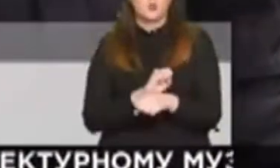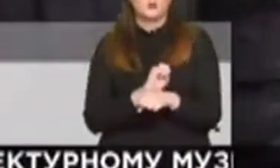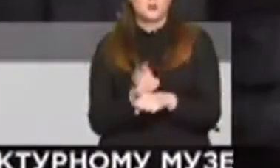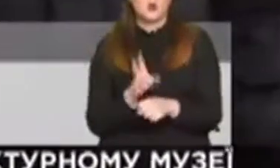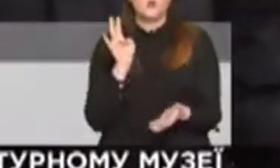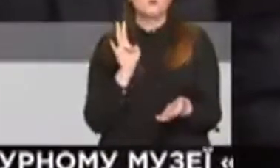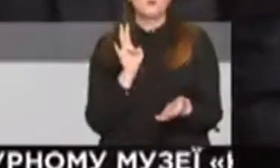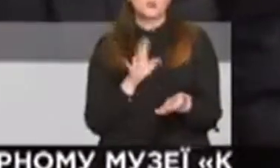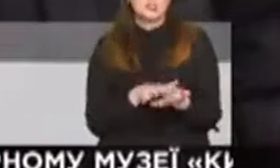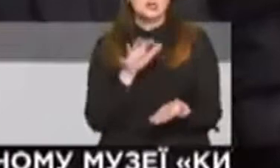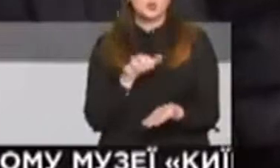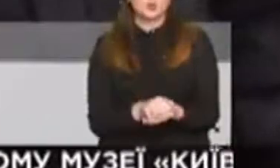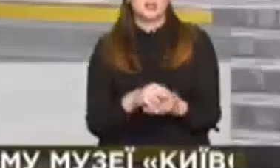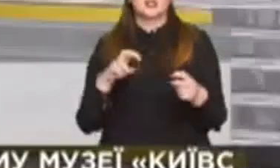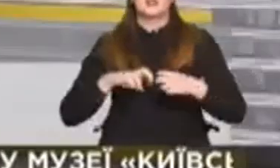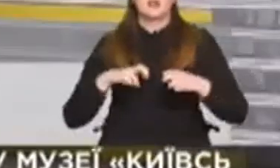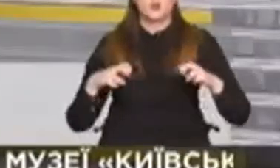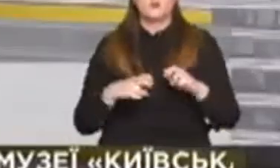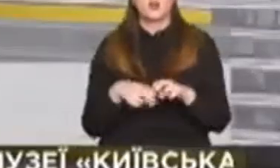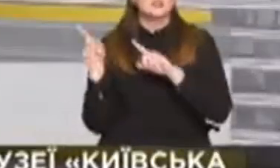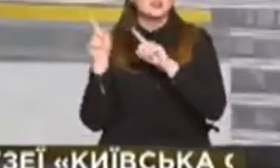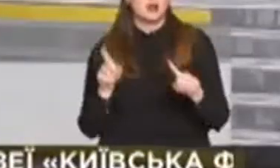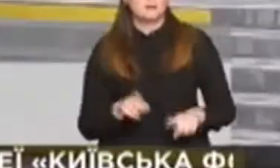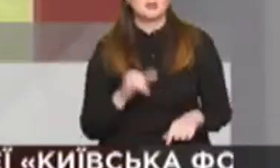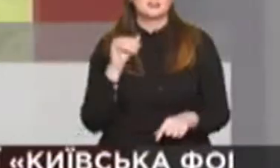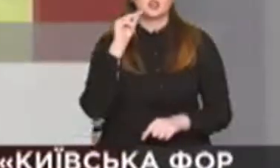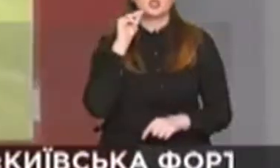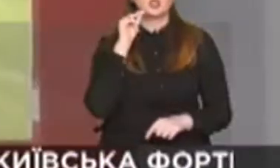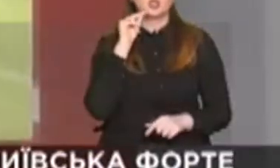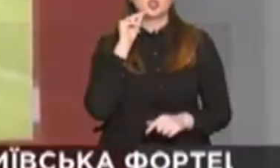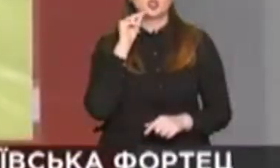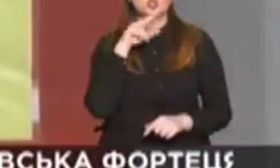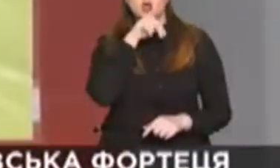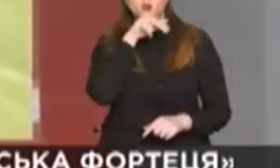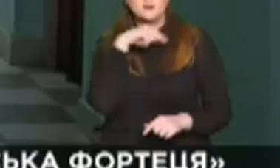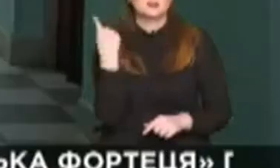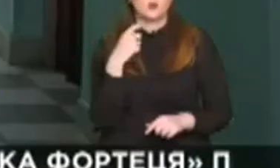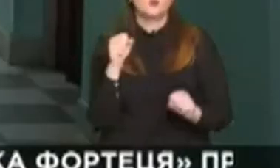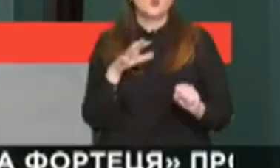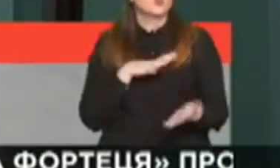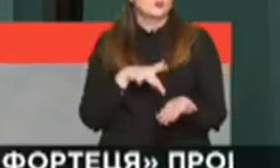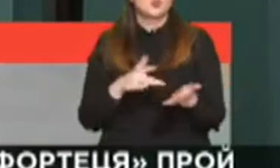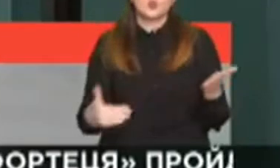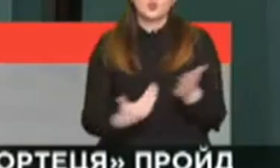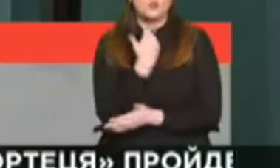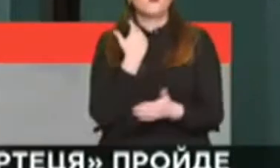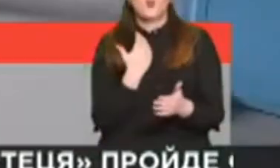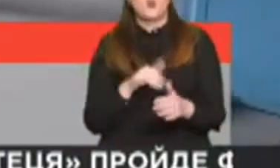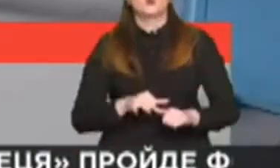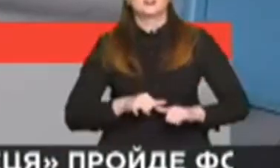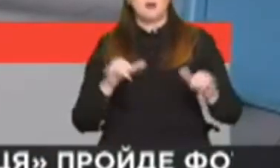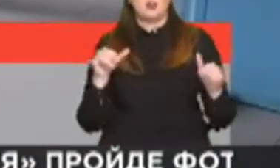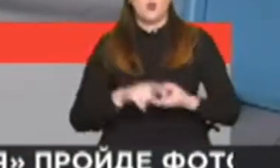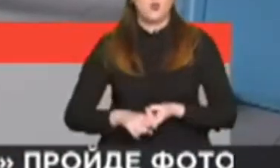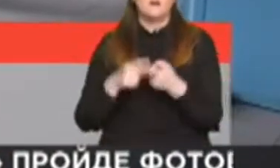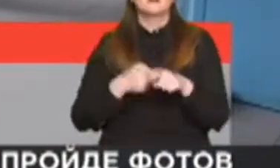коронавірус, постійно зайняті. Івано-Франківська, Закарпатська та Чернівецька області можуть стати епіцентрами нового спалаху ковіду.